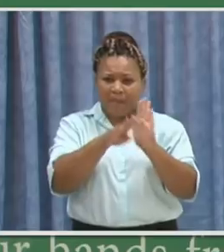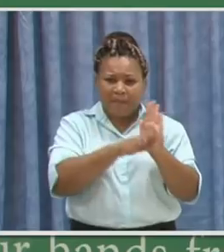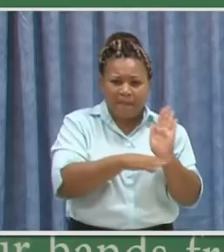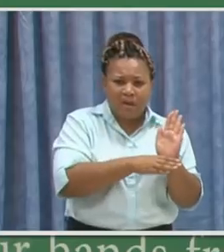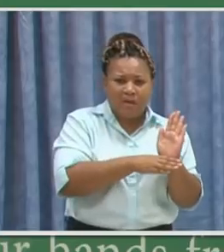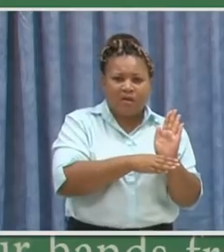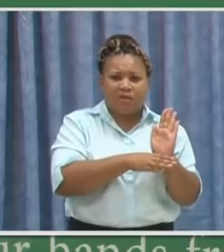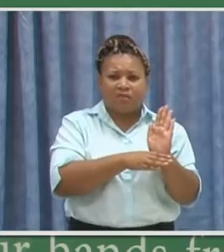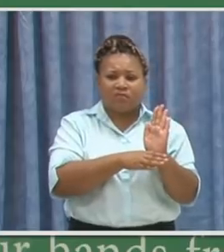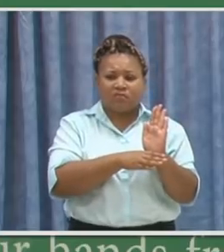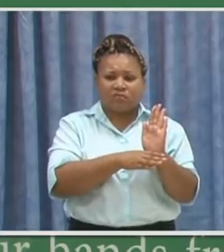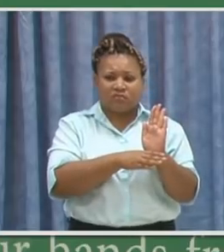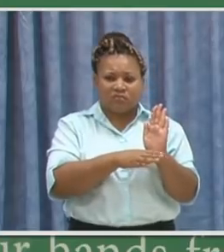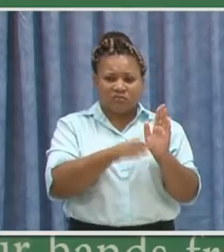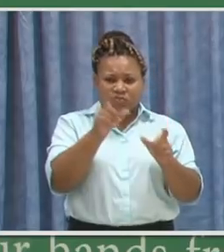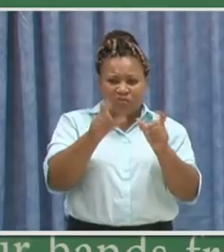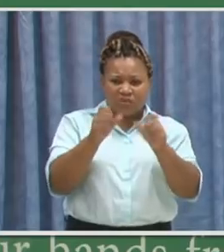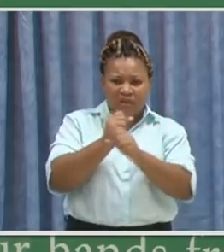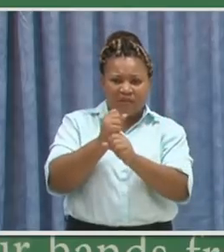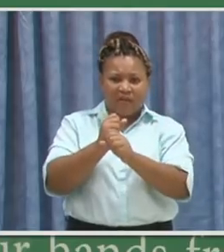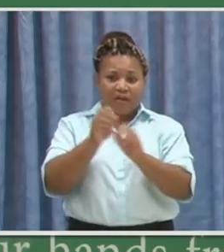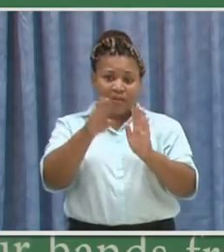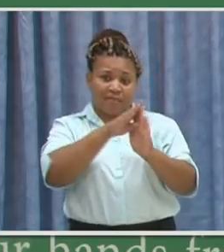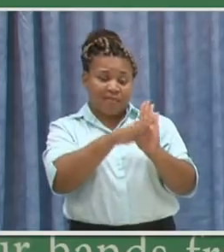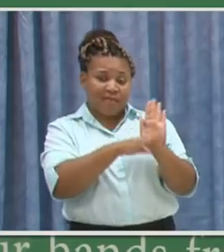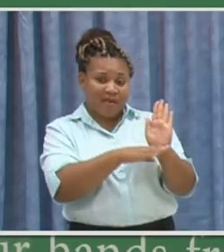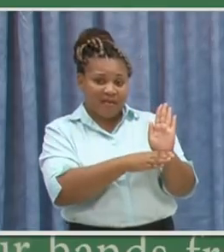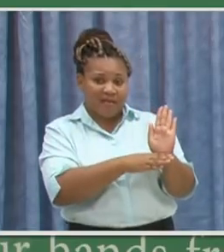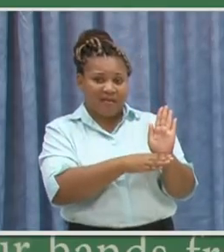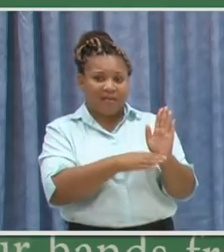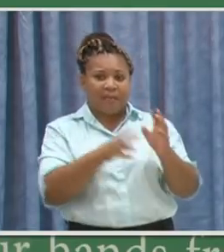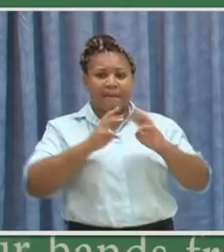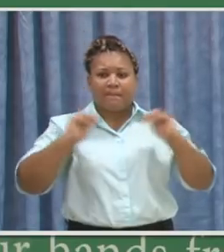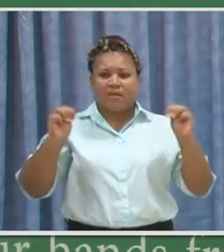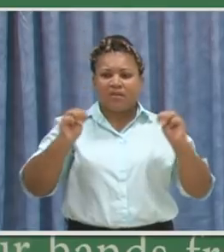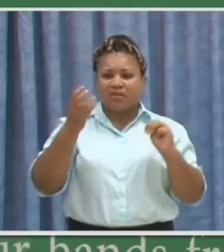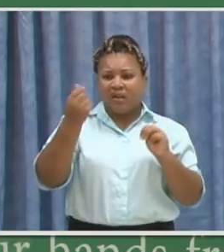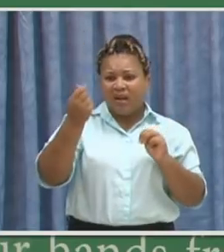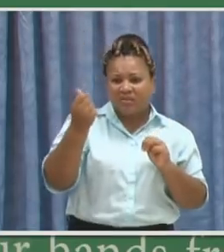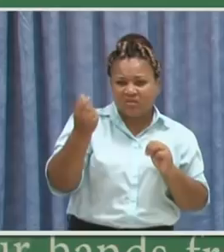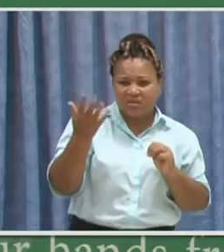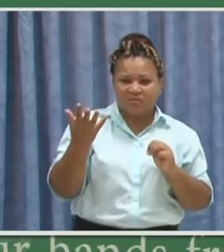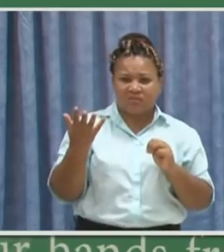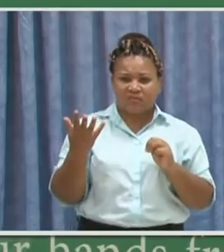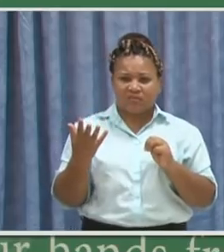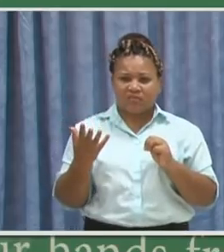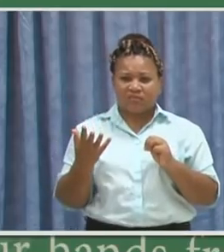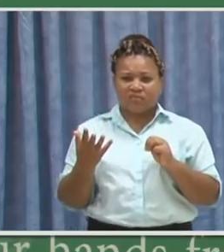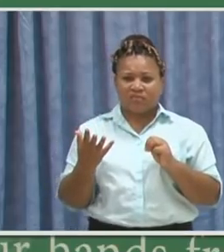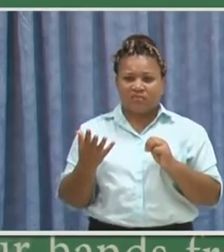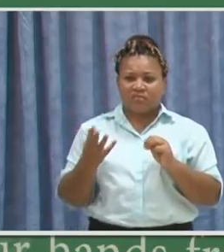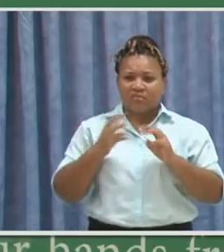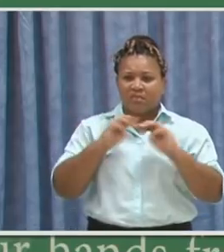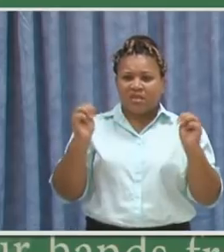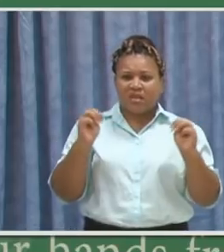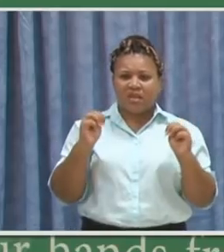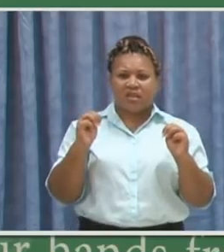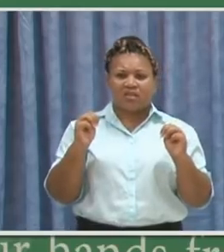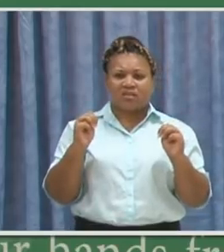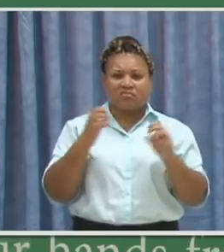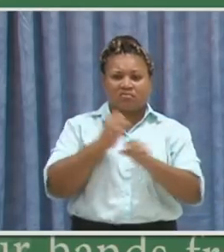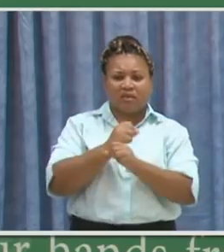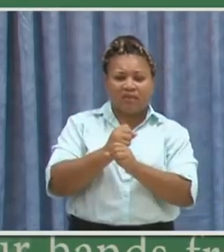HR, finance, qui finissent quand c'est les formations. Et nous nous venons tous les jours, bon input qui emmène et des décisions